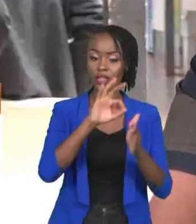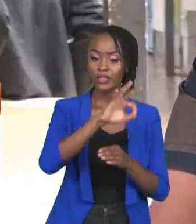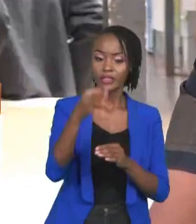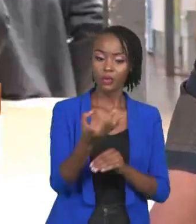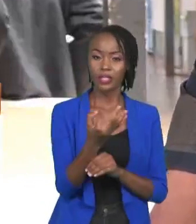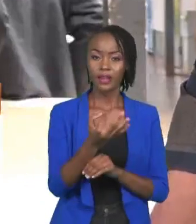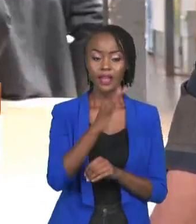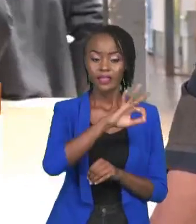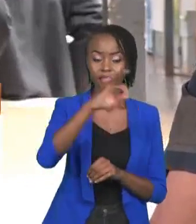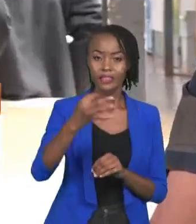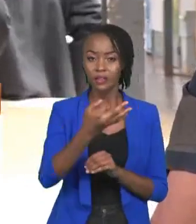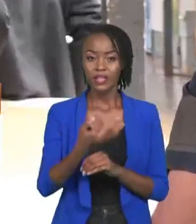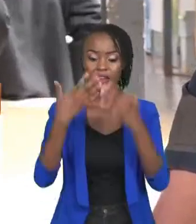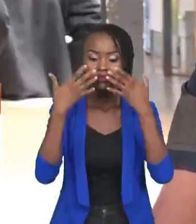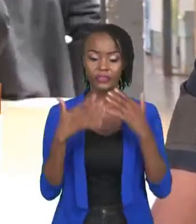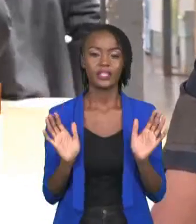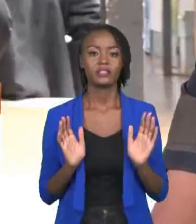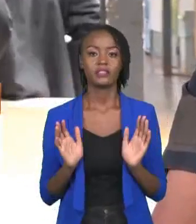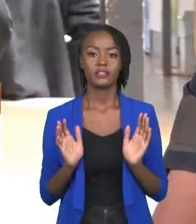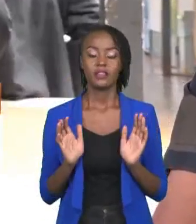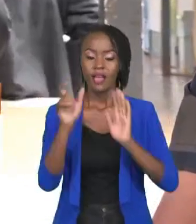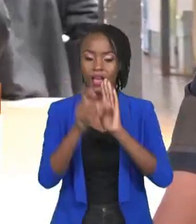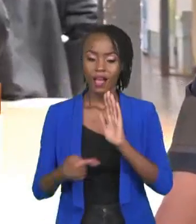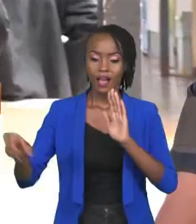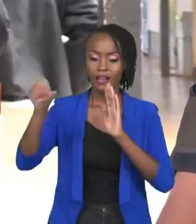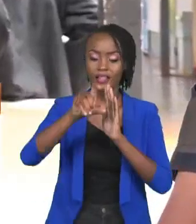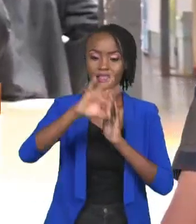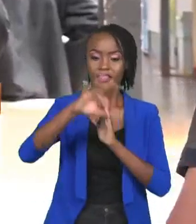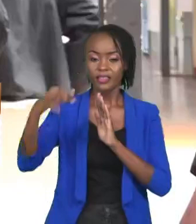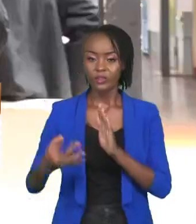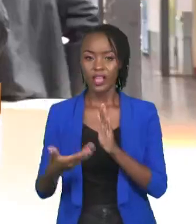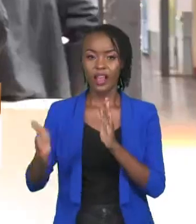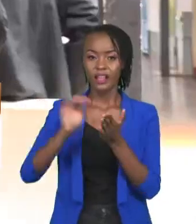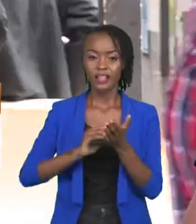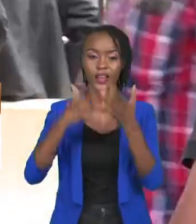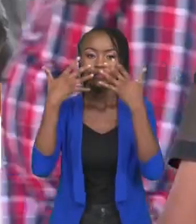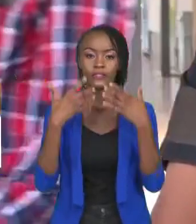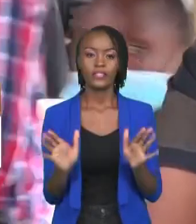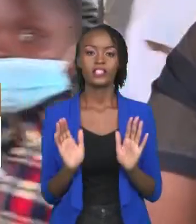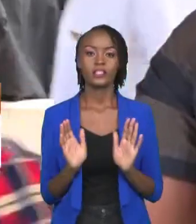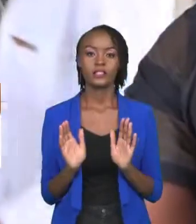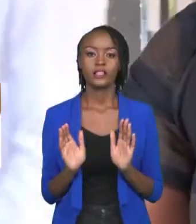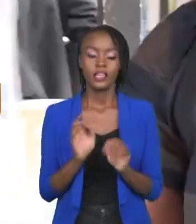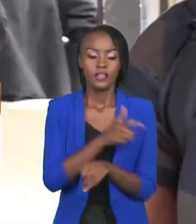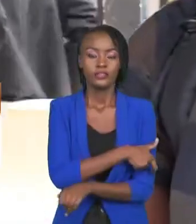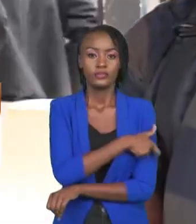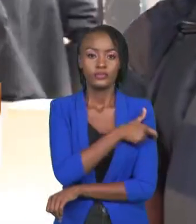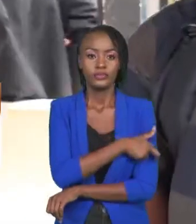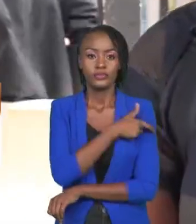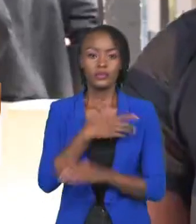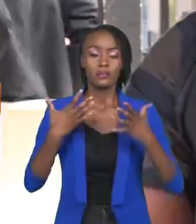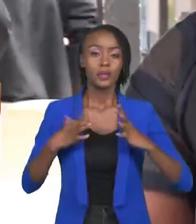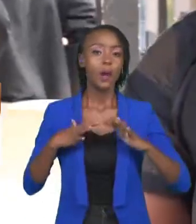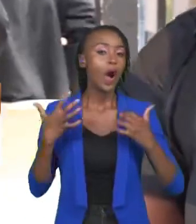na hizo 3,000 tayari tushamaliza na tumeongezewa zingine 3,000. Kwa hivyo sasa hivi tumepeana chanjo